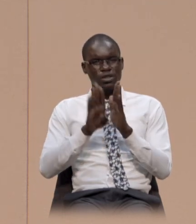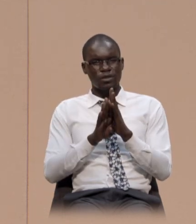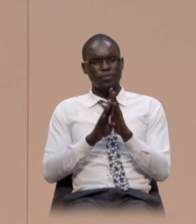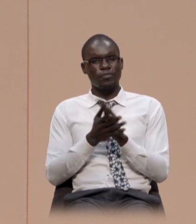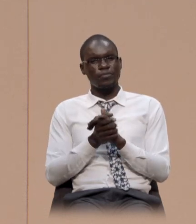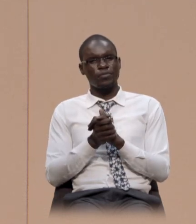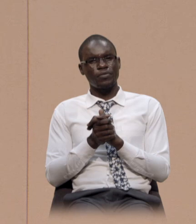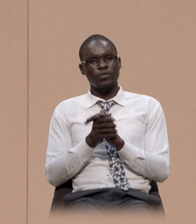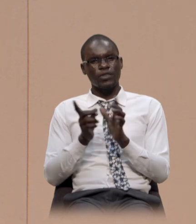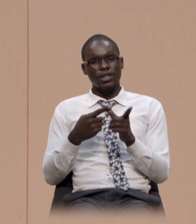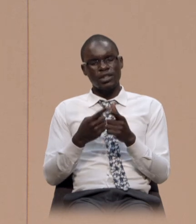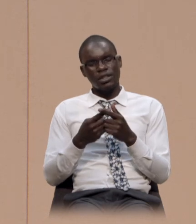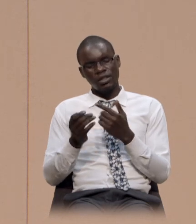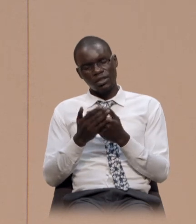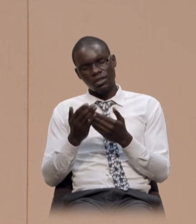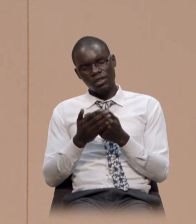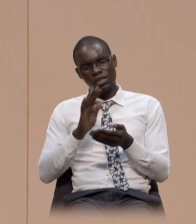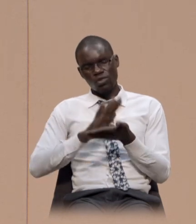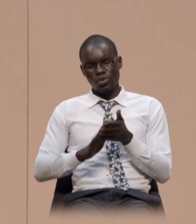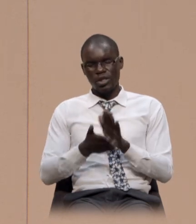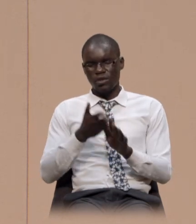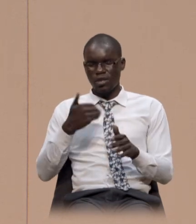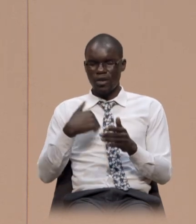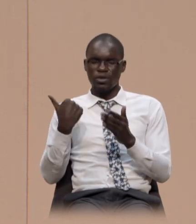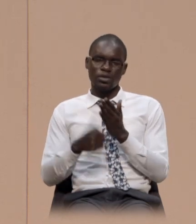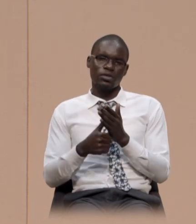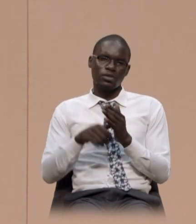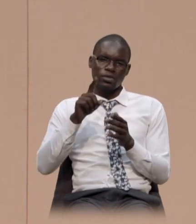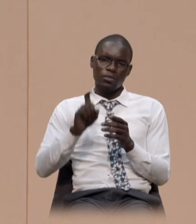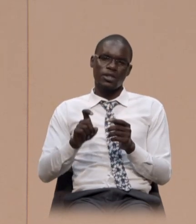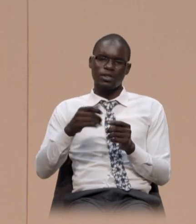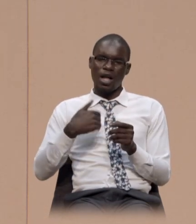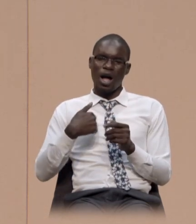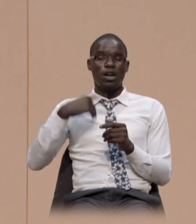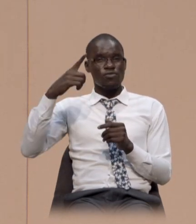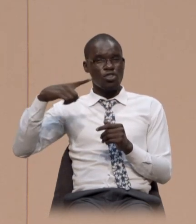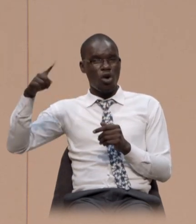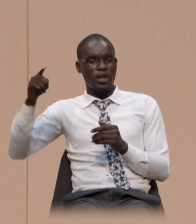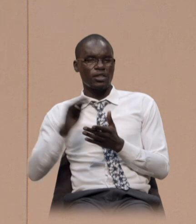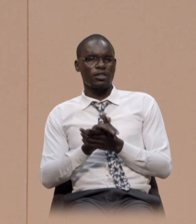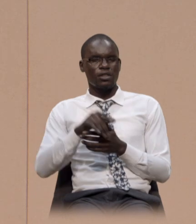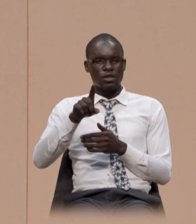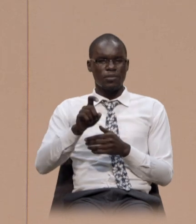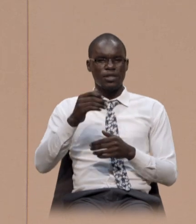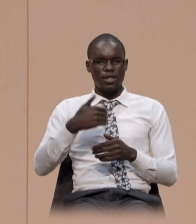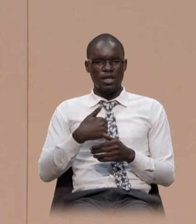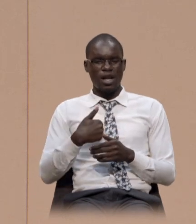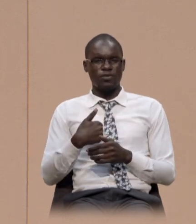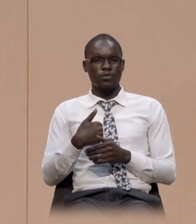unaongoza bila kuwa na shida. Lazima uwe na correction. Lazima uhakikisha